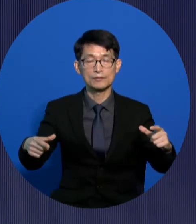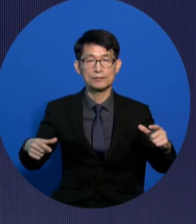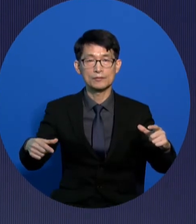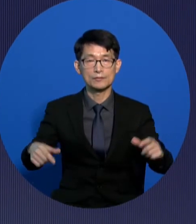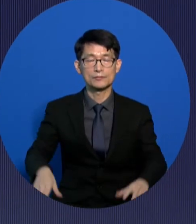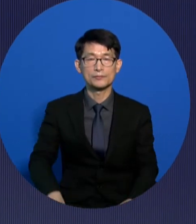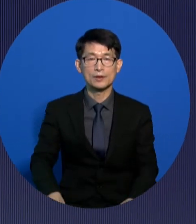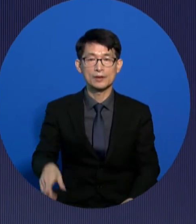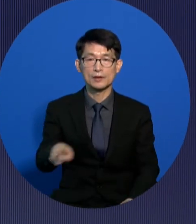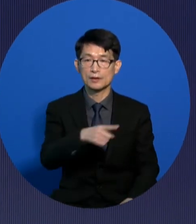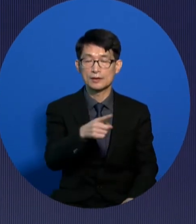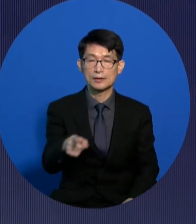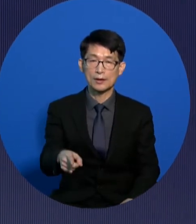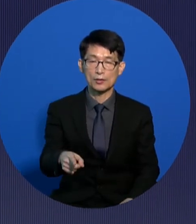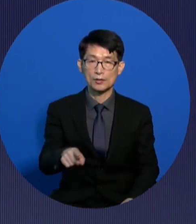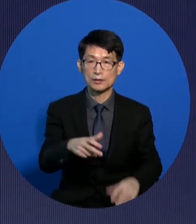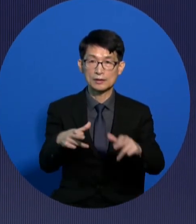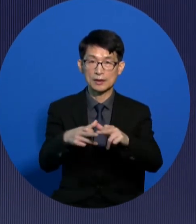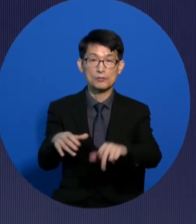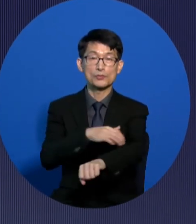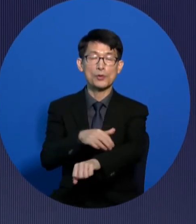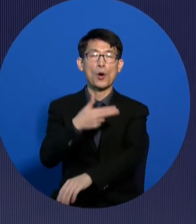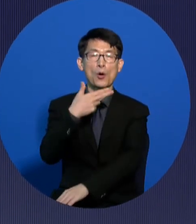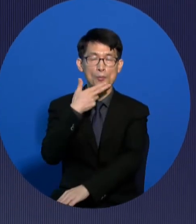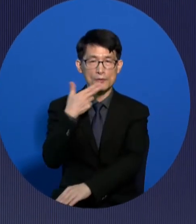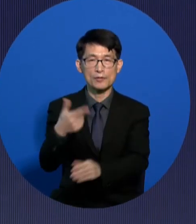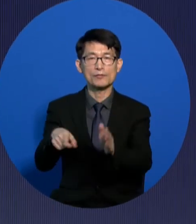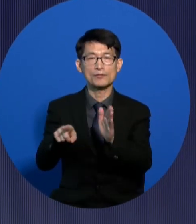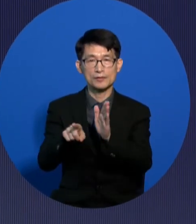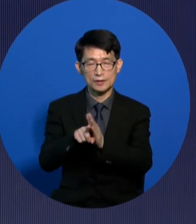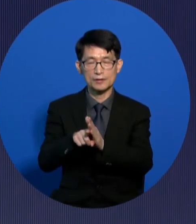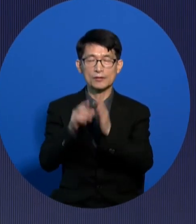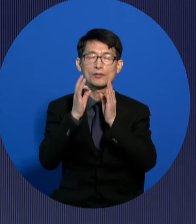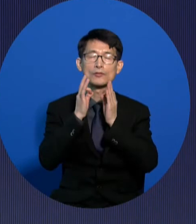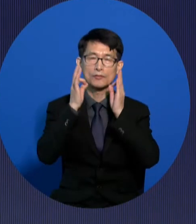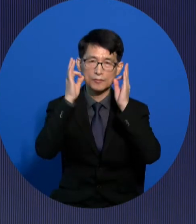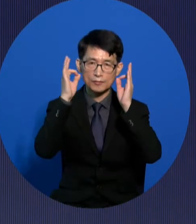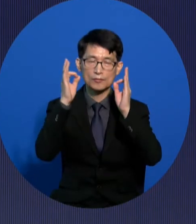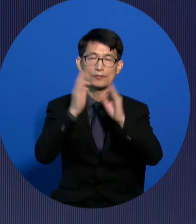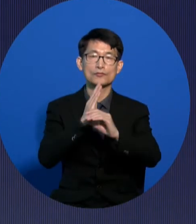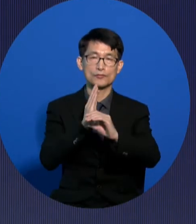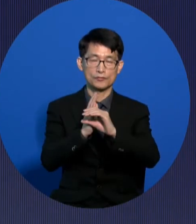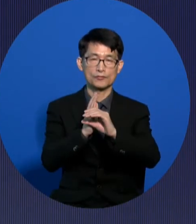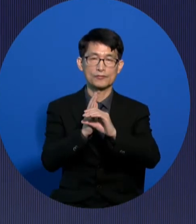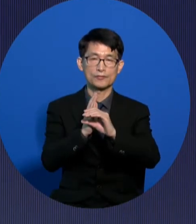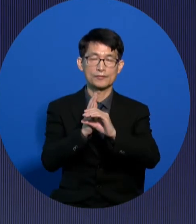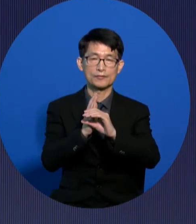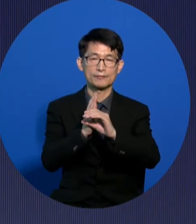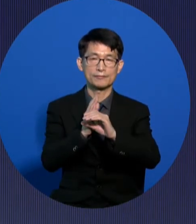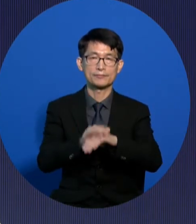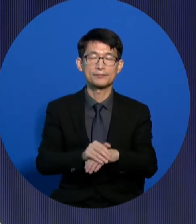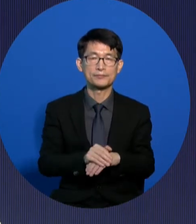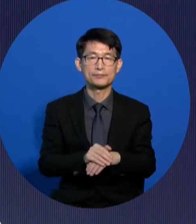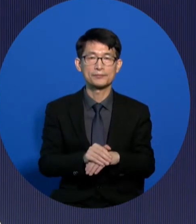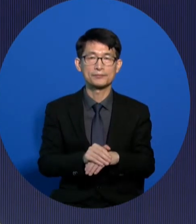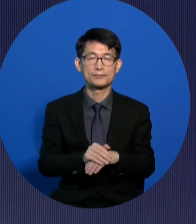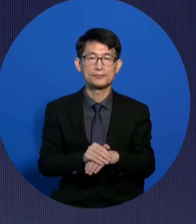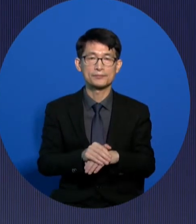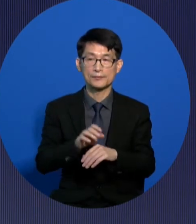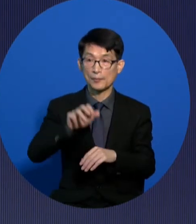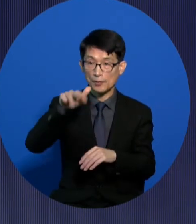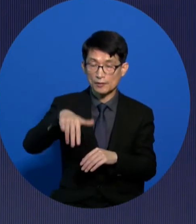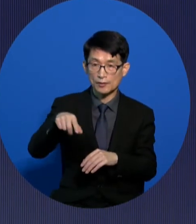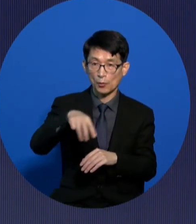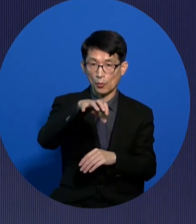외치고 있습니다. 그런데 강원도가 무장의 강원이 되고, 또 많은 분들이 여기를 다녀가실 수